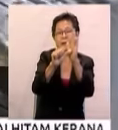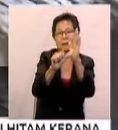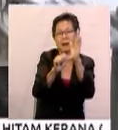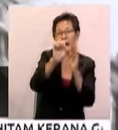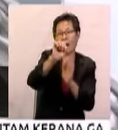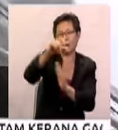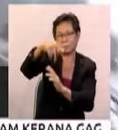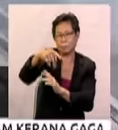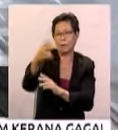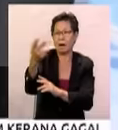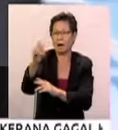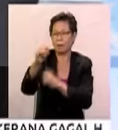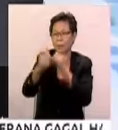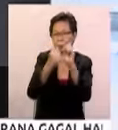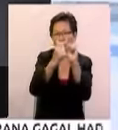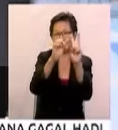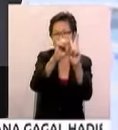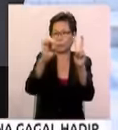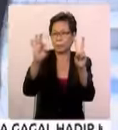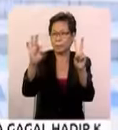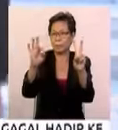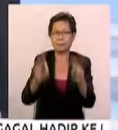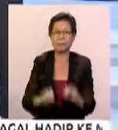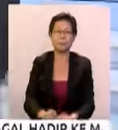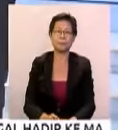SPRM 2009.